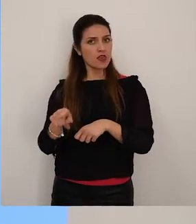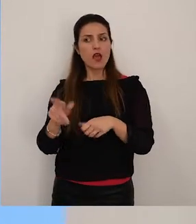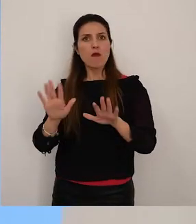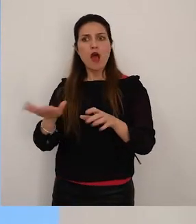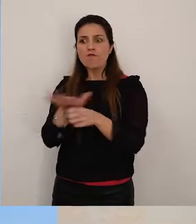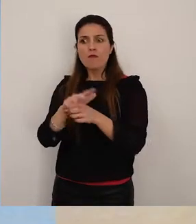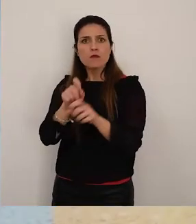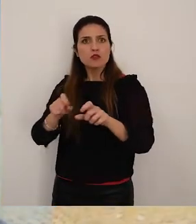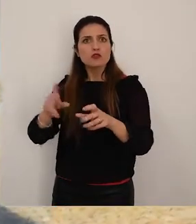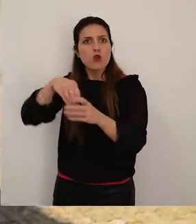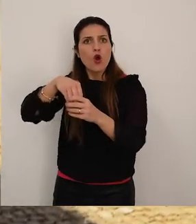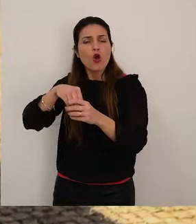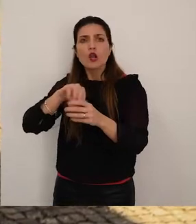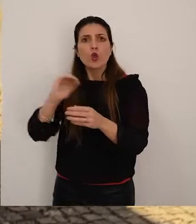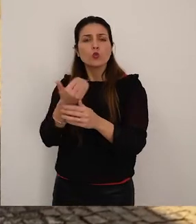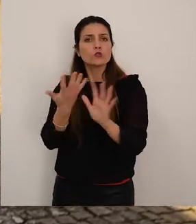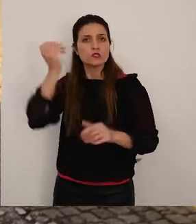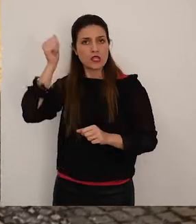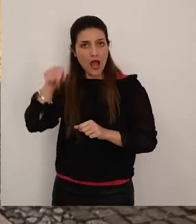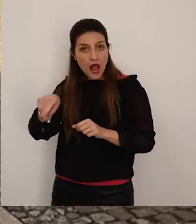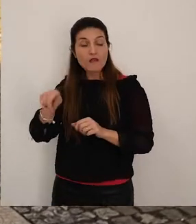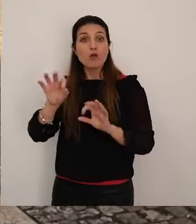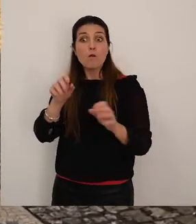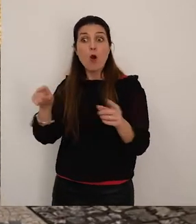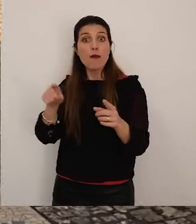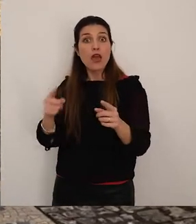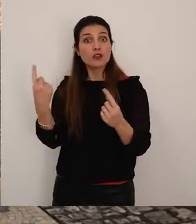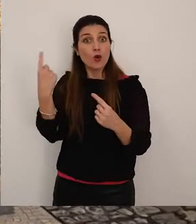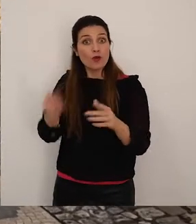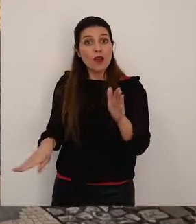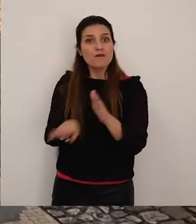venne proclamata festa grande in onore della Madonna.